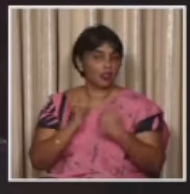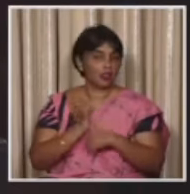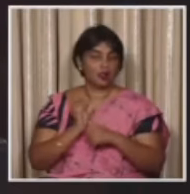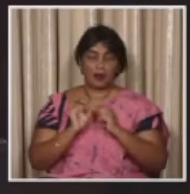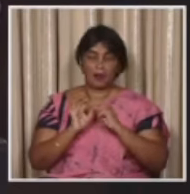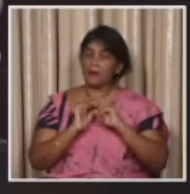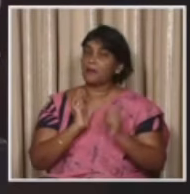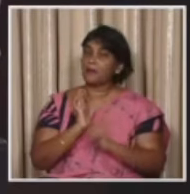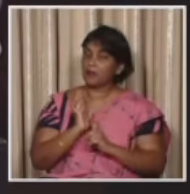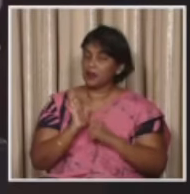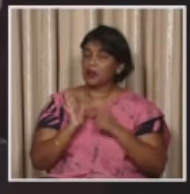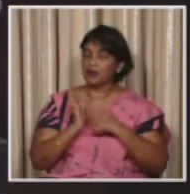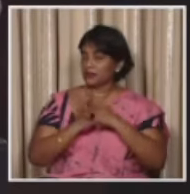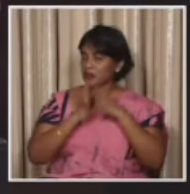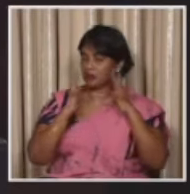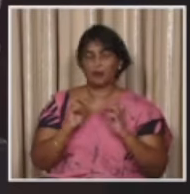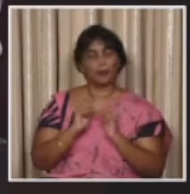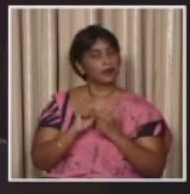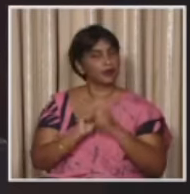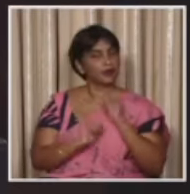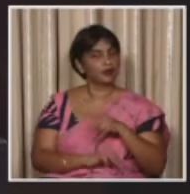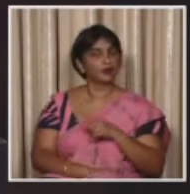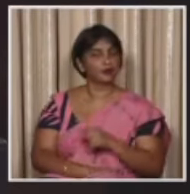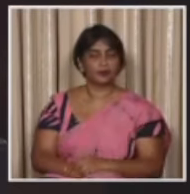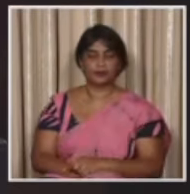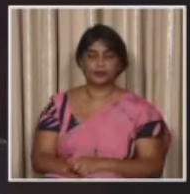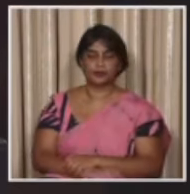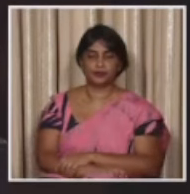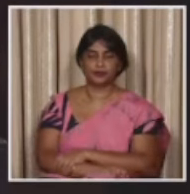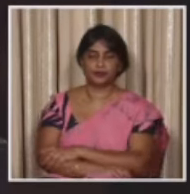තිබෙන මේ බරපතල දුර්වලතාවය තුල.